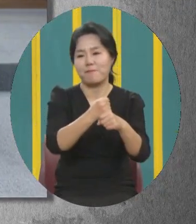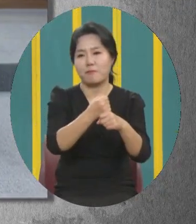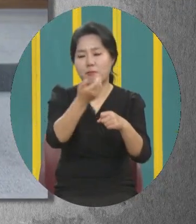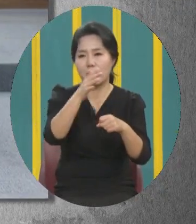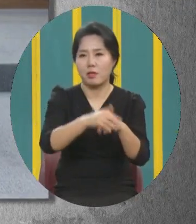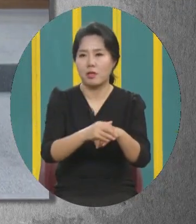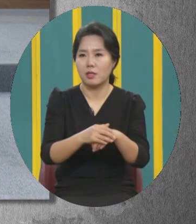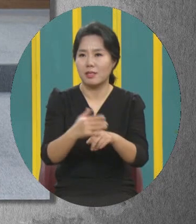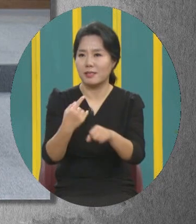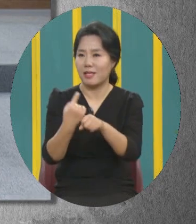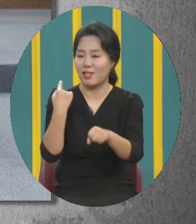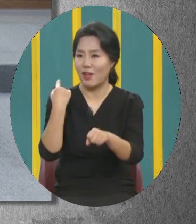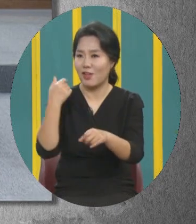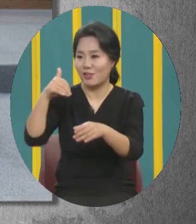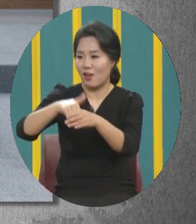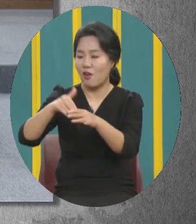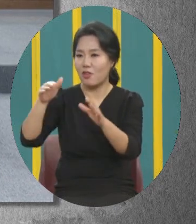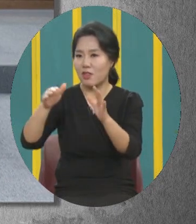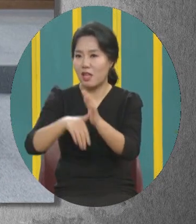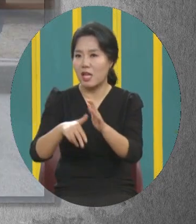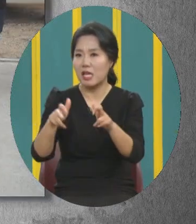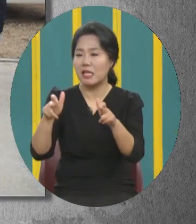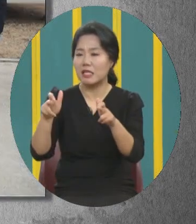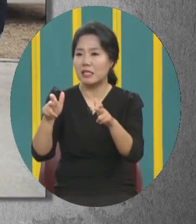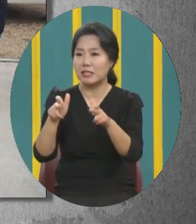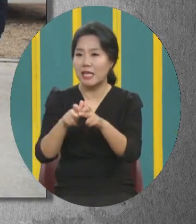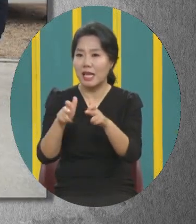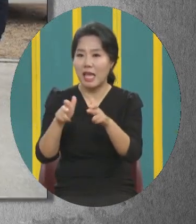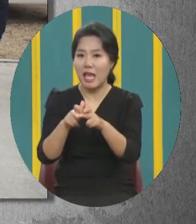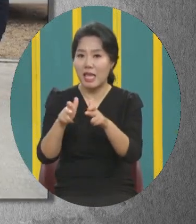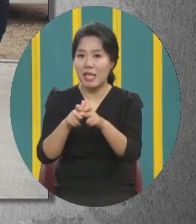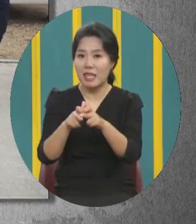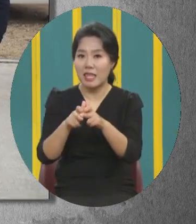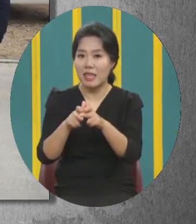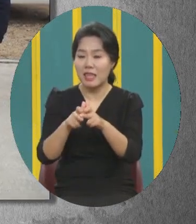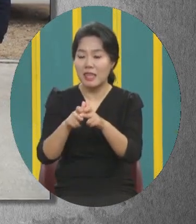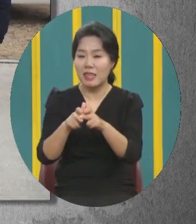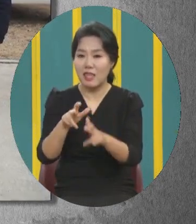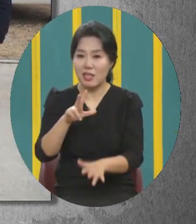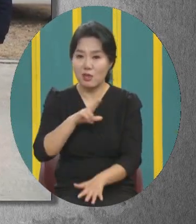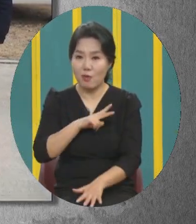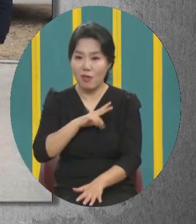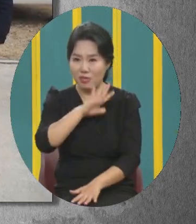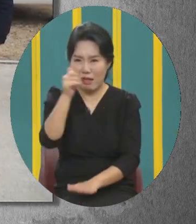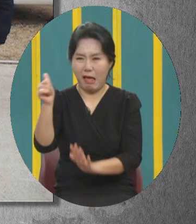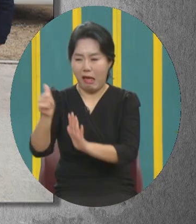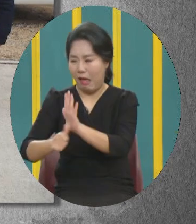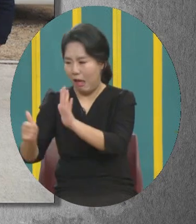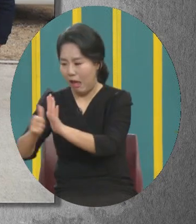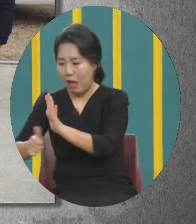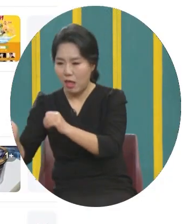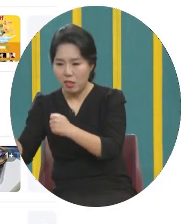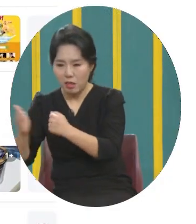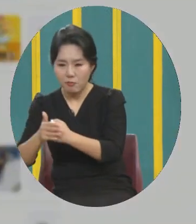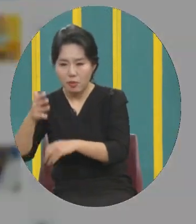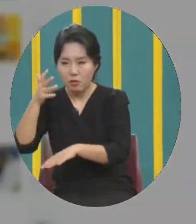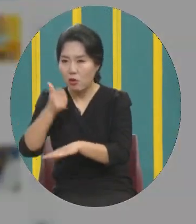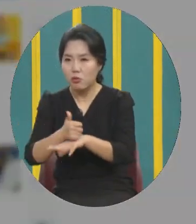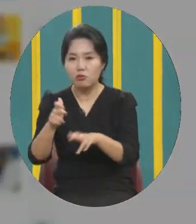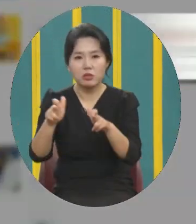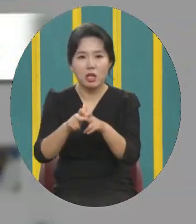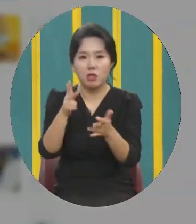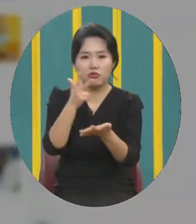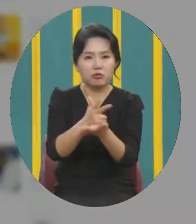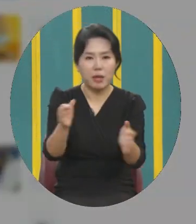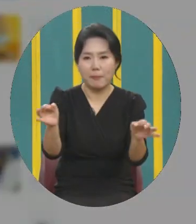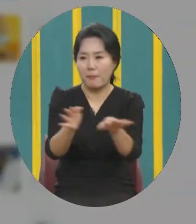그리고 지난해 지방선거에서 장애인 의원들이 모두 낙선하자 장애인 주차구역을 없애버린 겁니다.